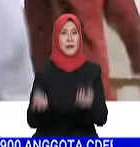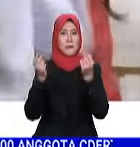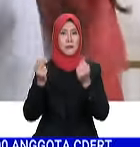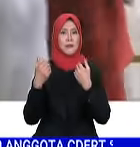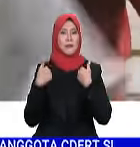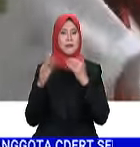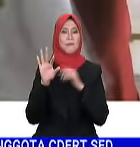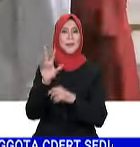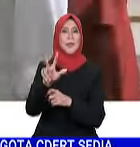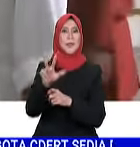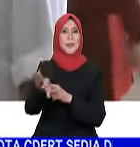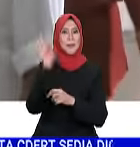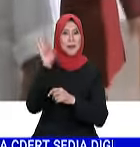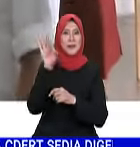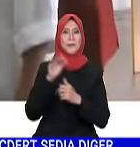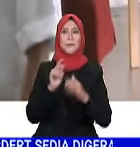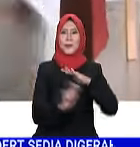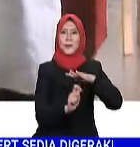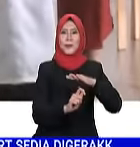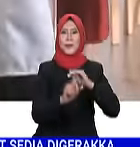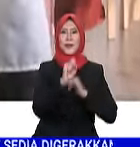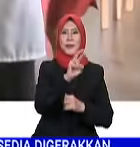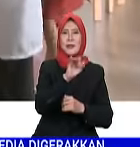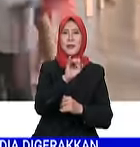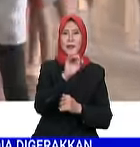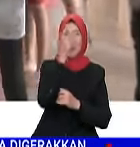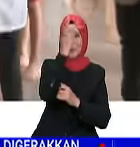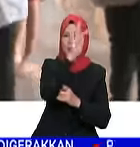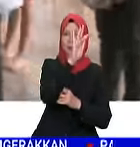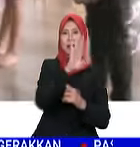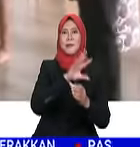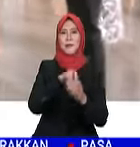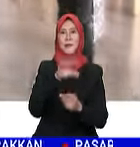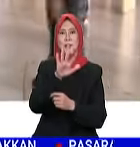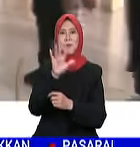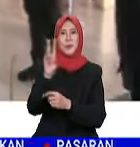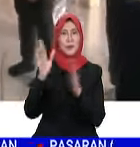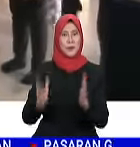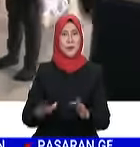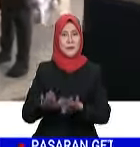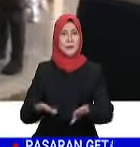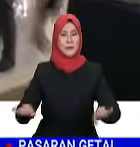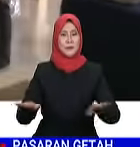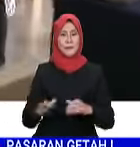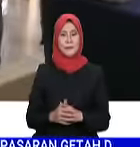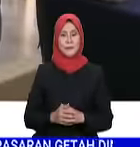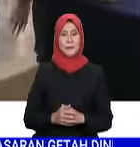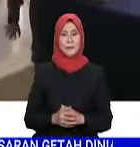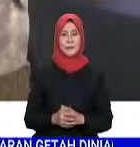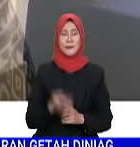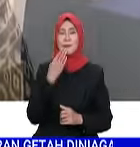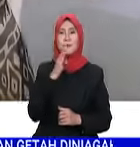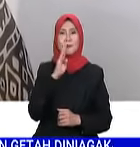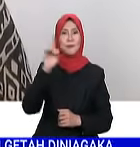sekolah dipilih. Antaranya Tadika Sri Iman Intellect melibatkan 57 orang kanak-kanak.